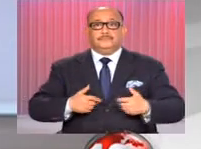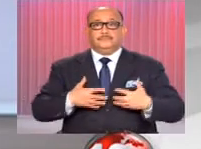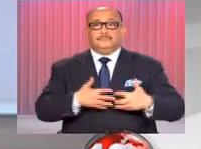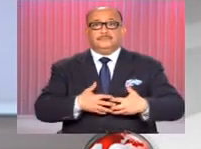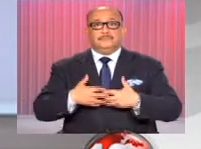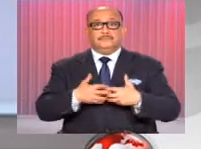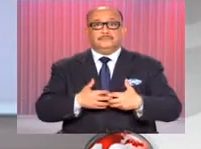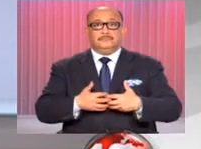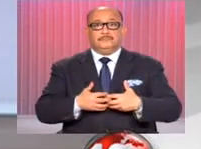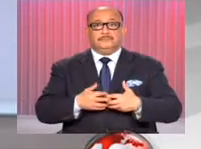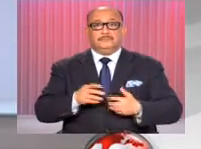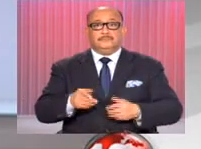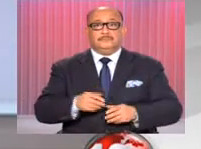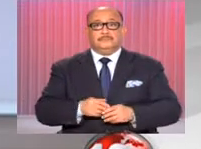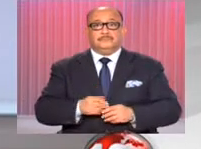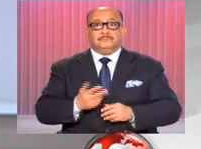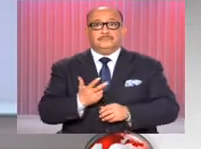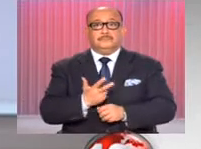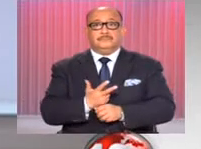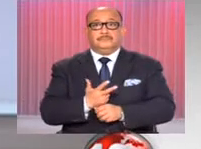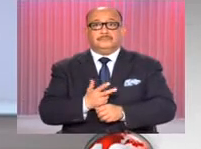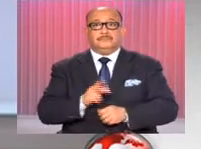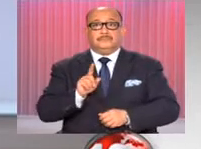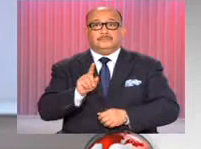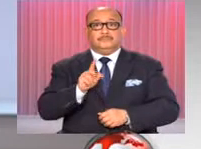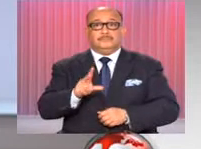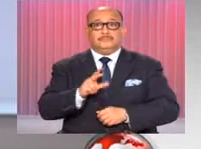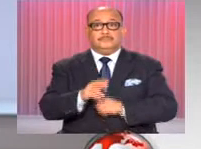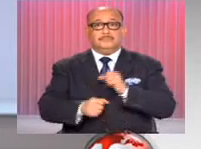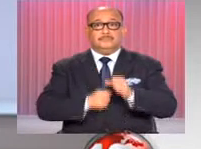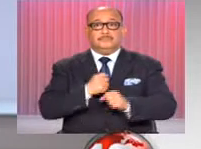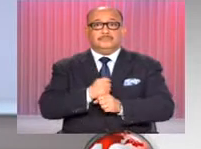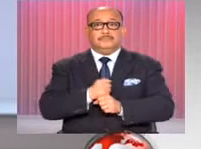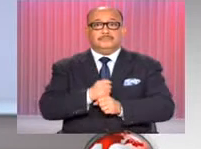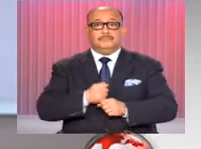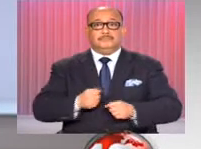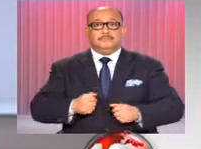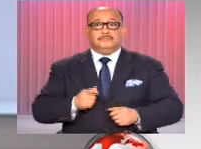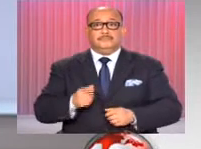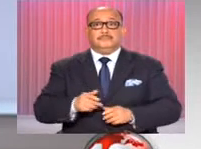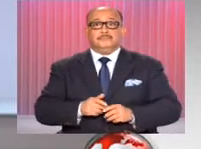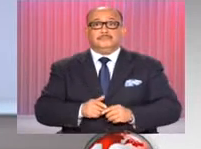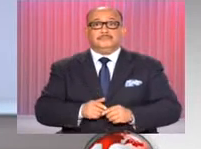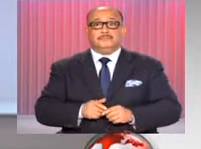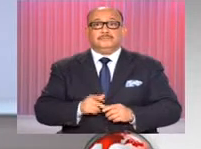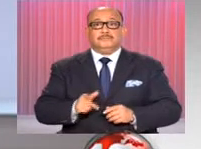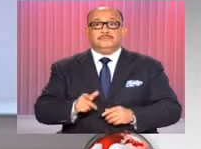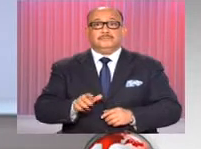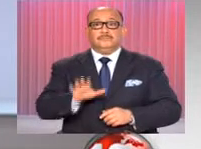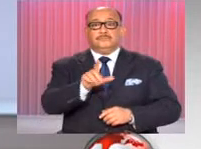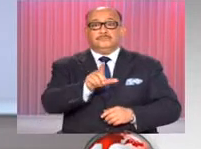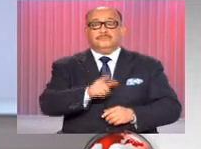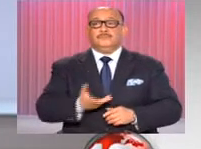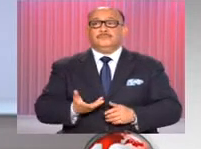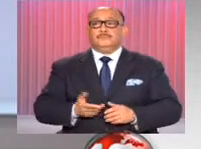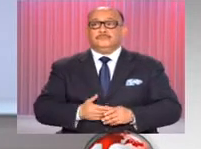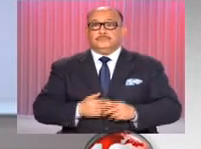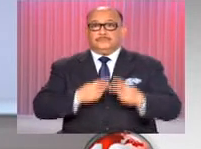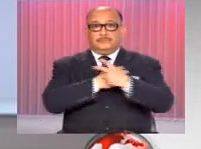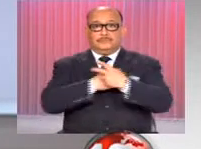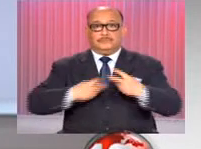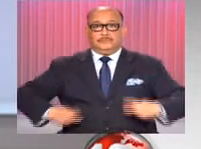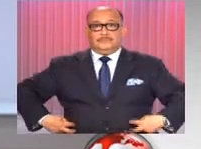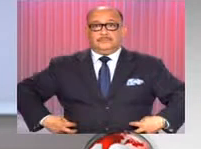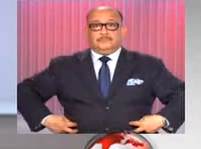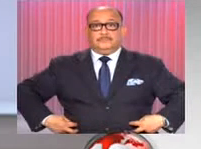عاما انسحبت القوات الأمريكية وحلف شمال الأطلسي من أفغانستان. في الأثناء سيبقى نحو